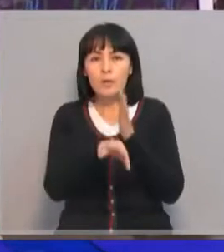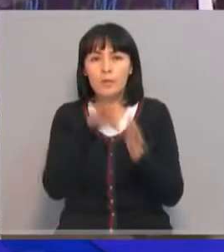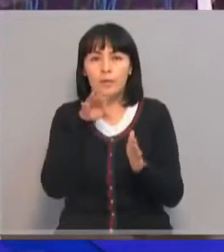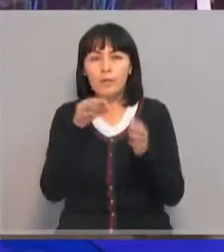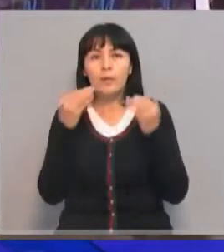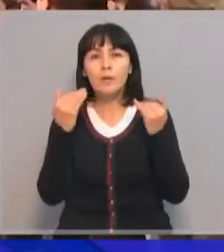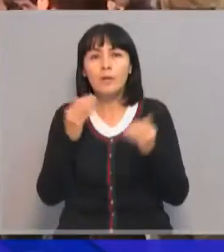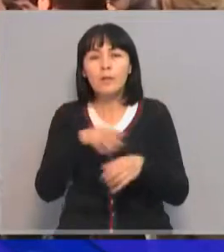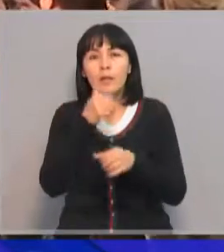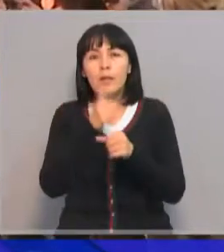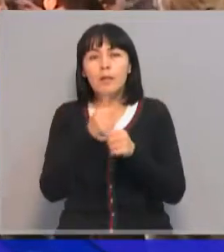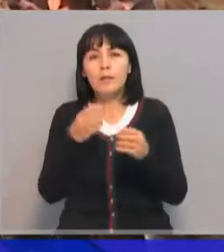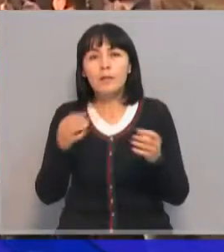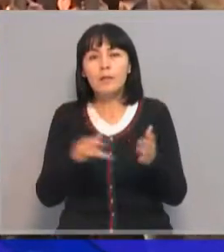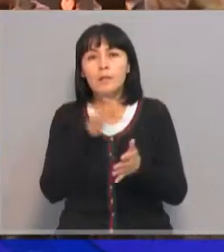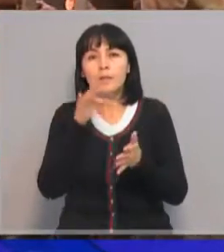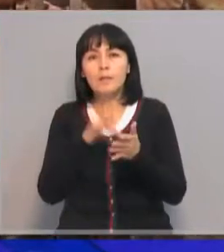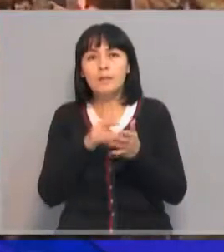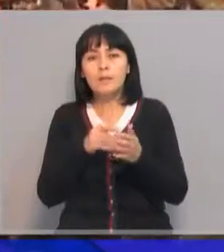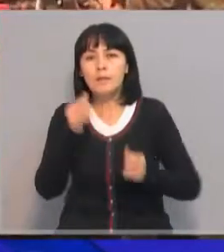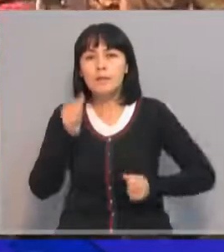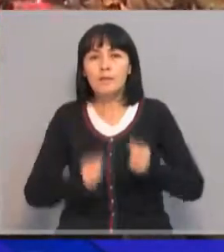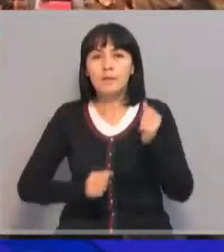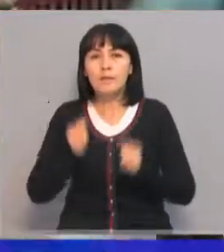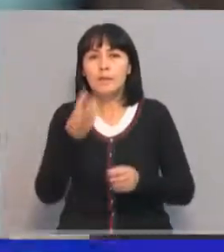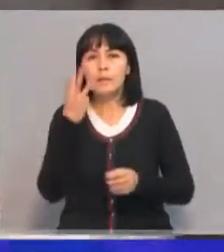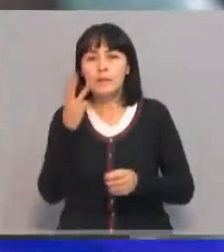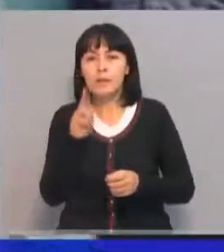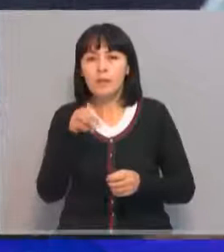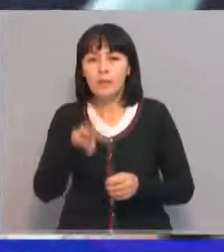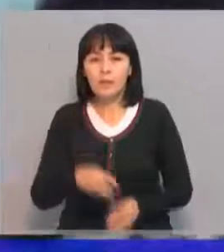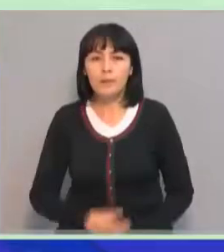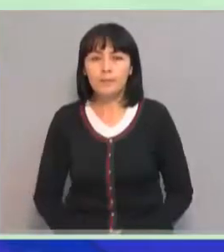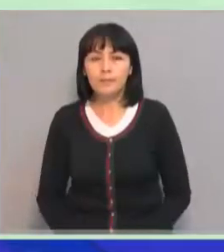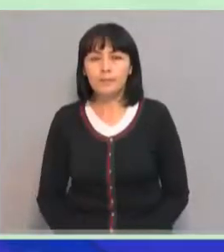дистанцию. Глава священной столицы решил пробежать марафон в 3 километра.